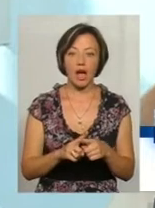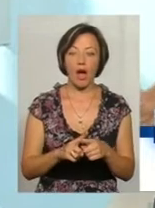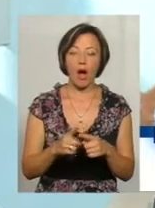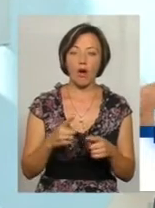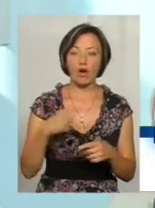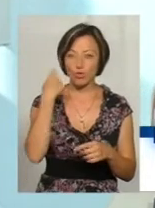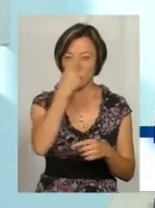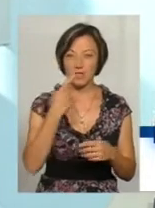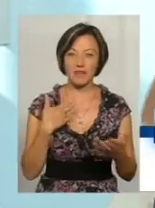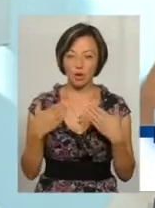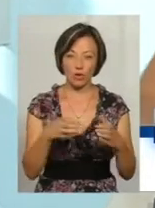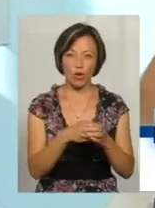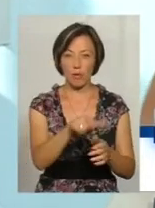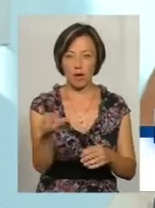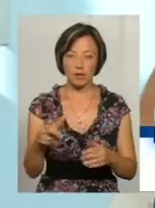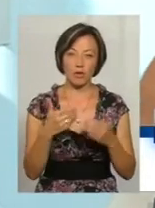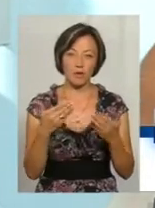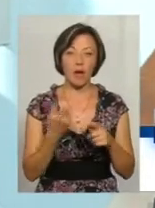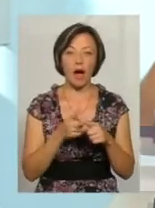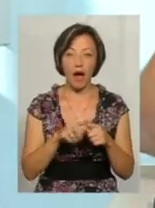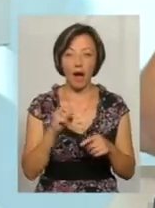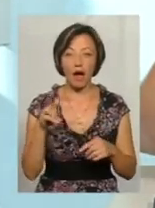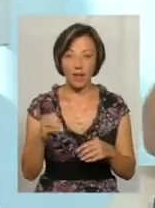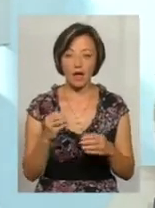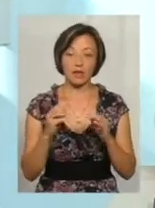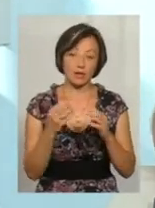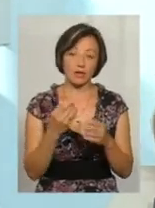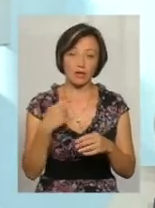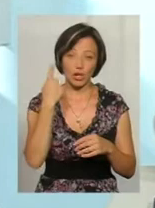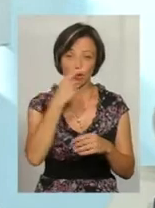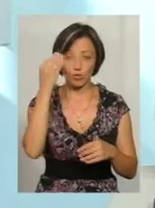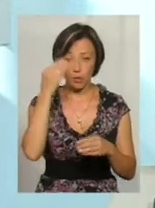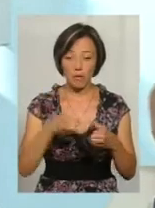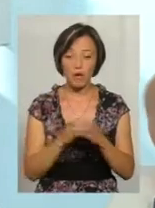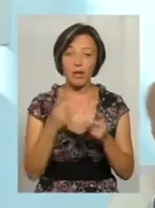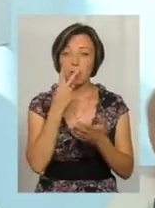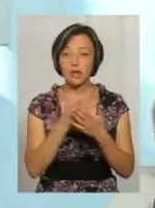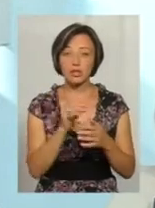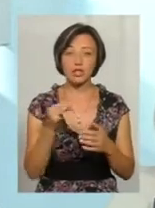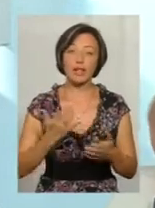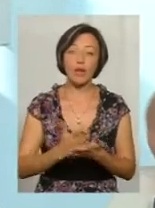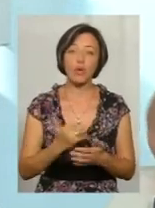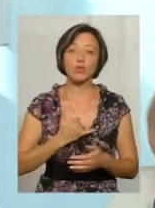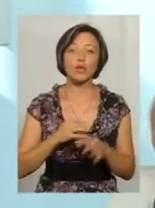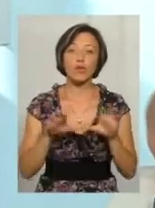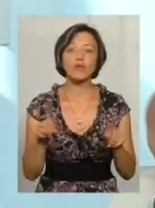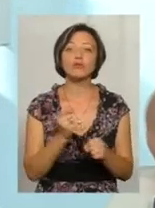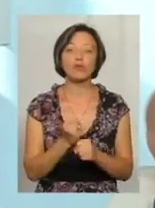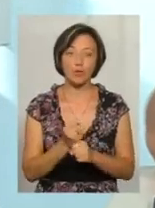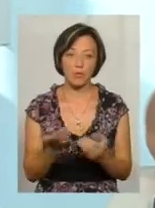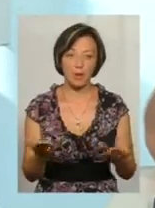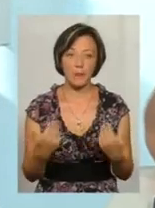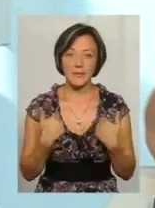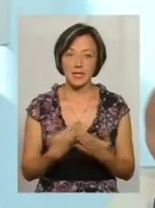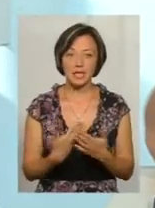відношення громади, хай тебе питали там 10 чи скільки тих людей, але це суб'єктивне відношення громади, як вони бачать, чи є в нас голова і що він робить.